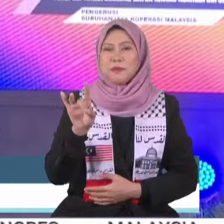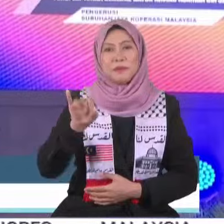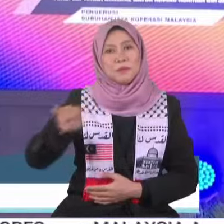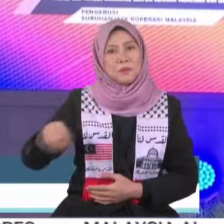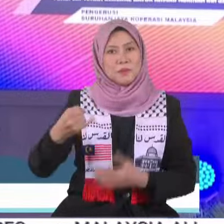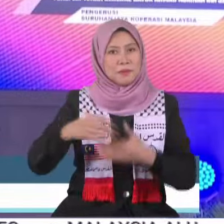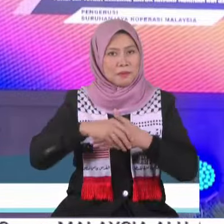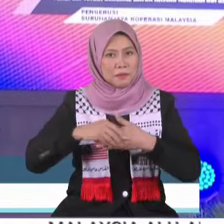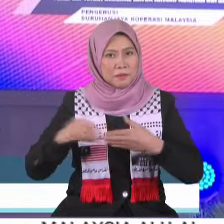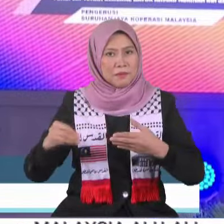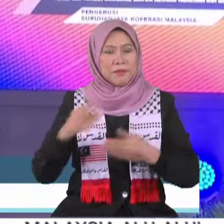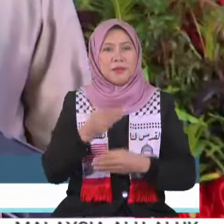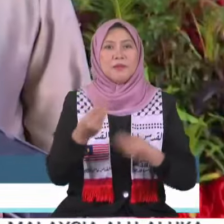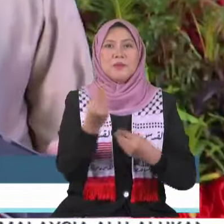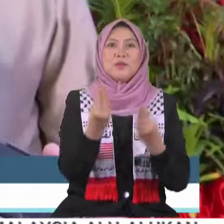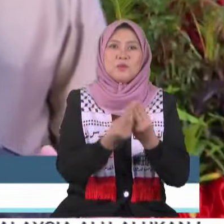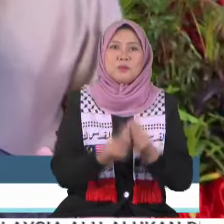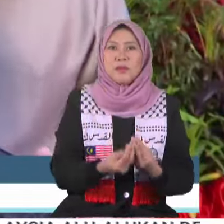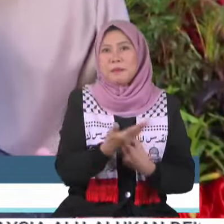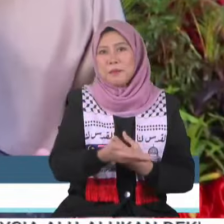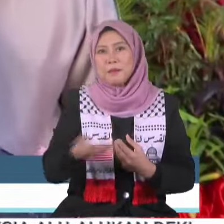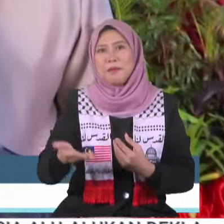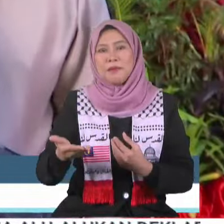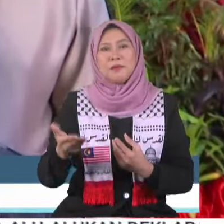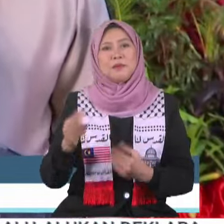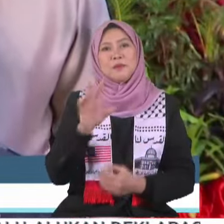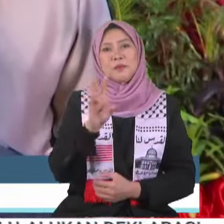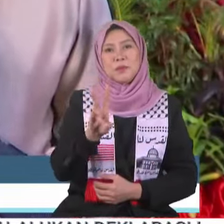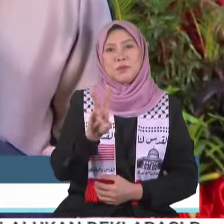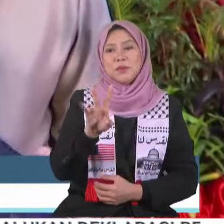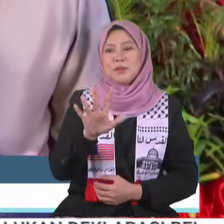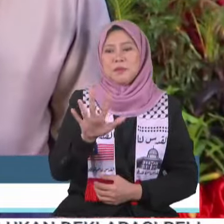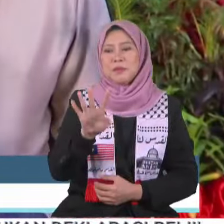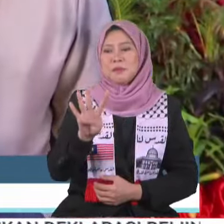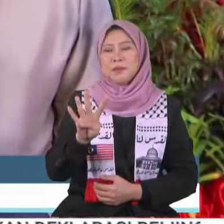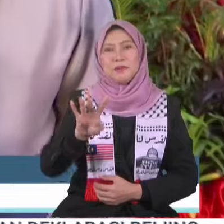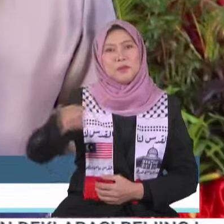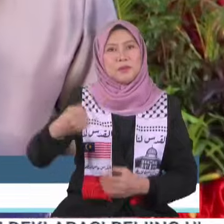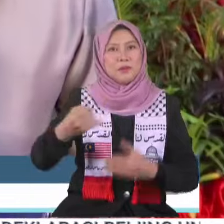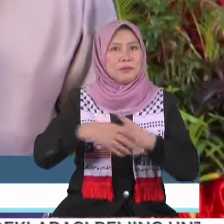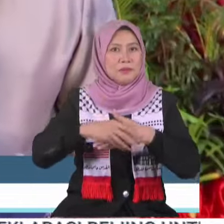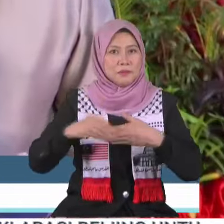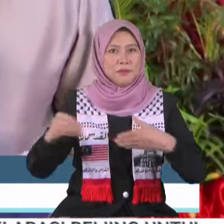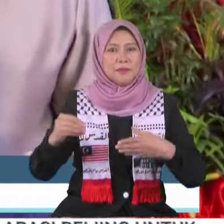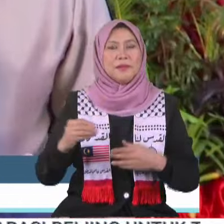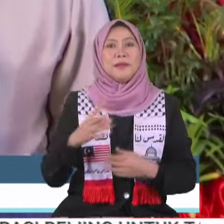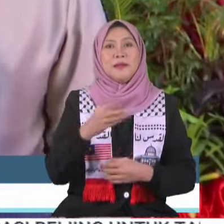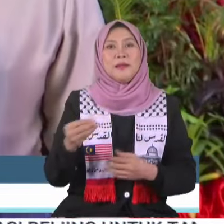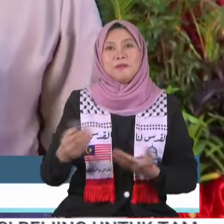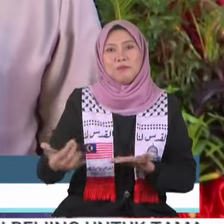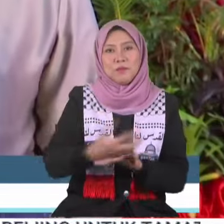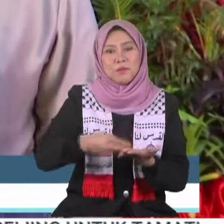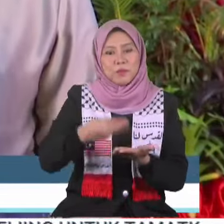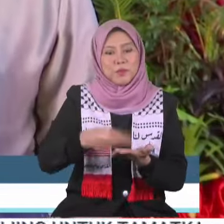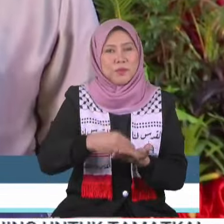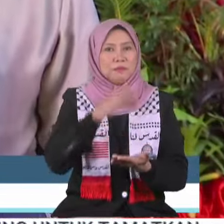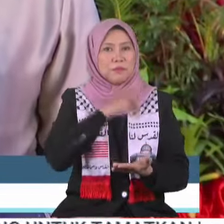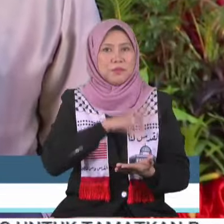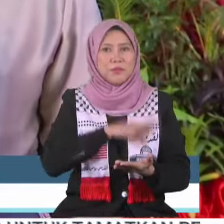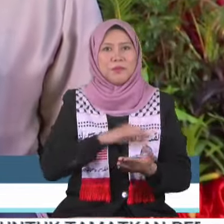357.98 juta ringgit dan jumlah aset bernilai 754 juta ringgit. Manakala perolehan pendapatan